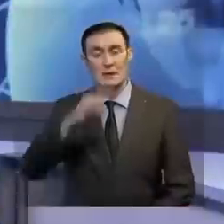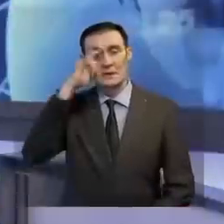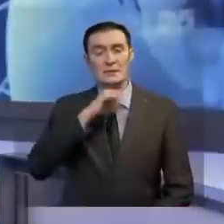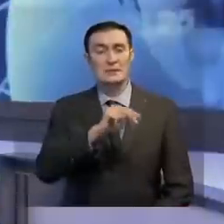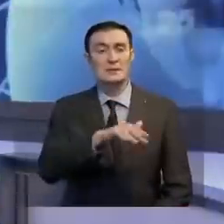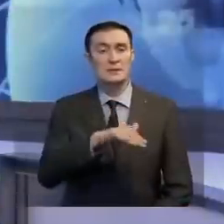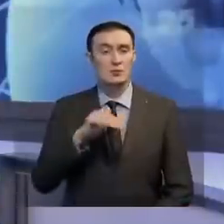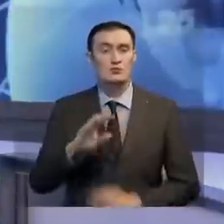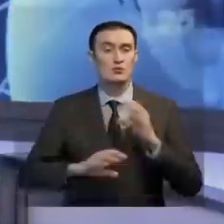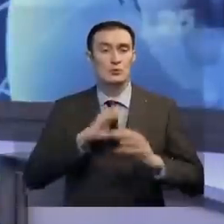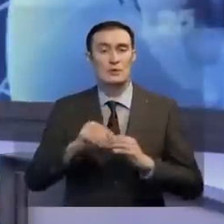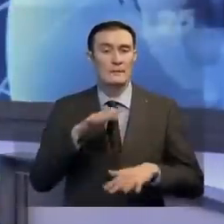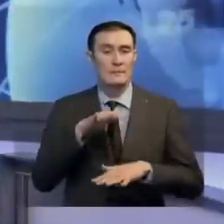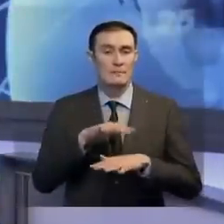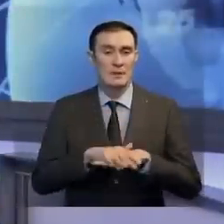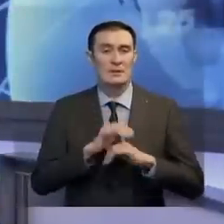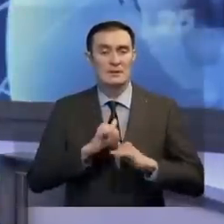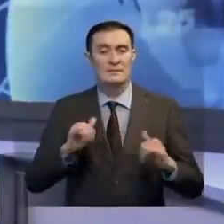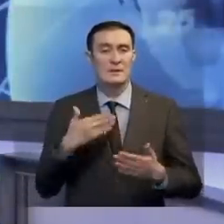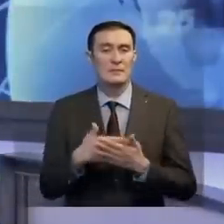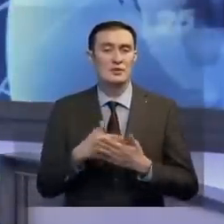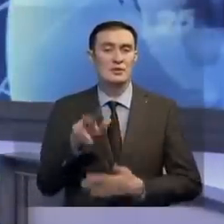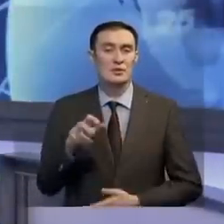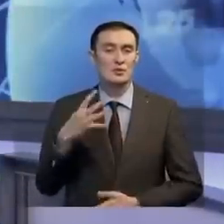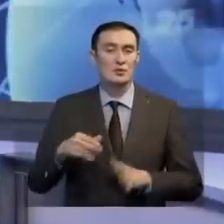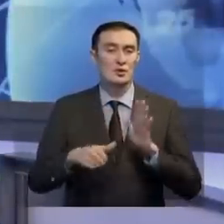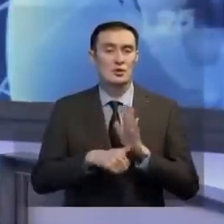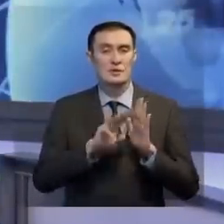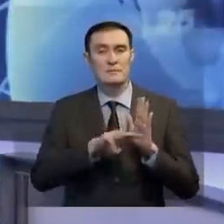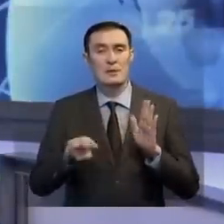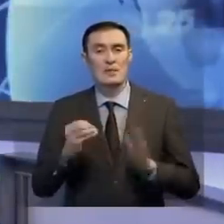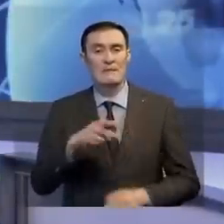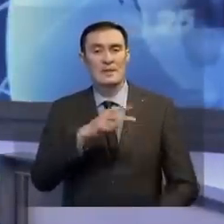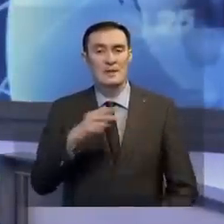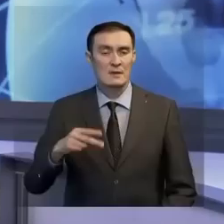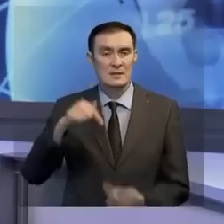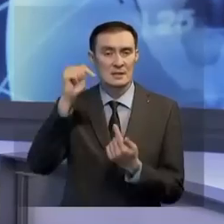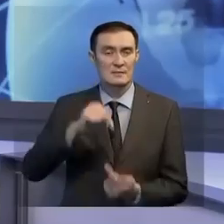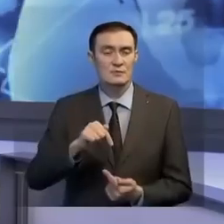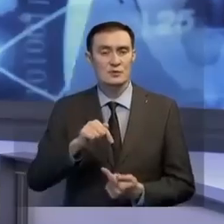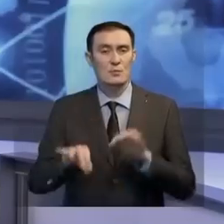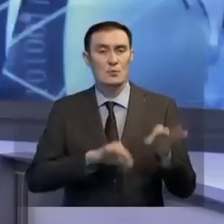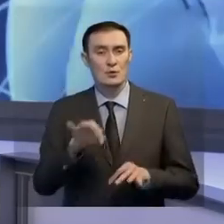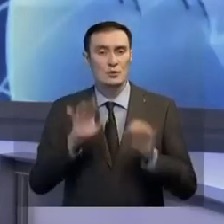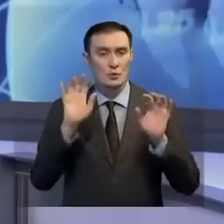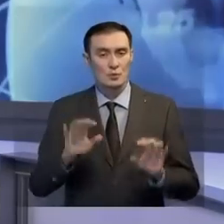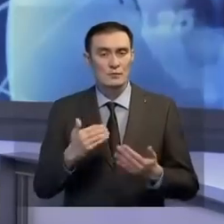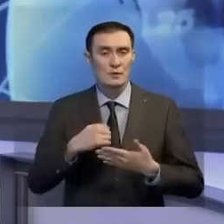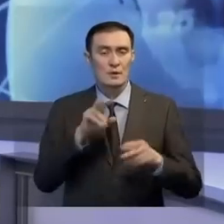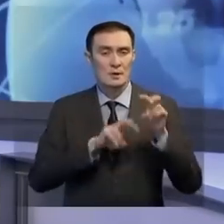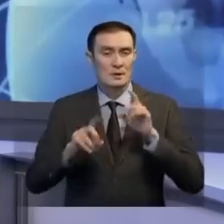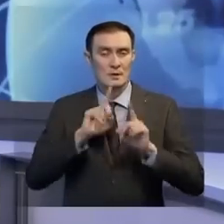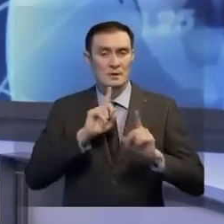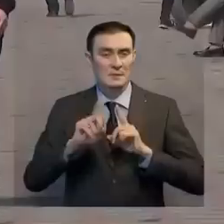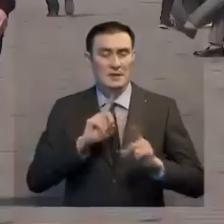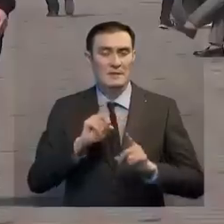Казахстан займет у Международного банка реконструкции и развития почти 346 миллионов евро. Соответствующий законопроект сегодня